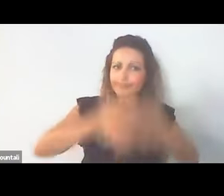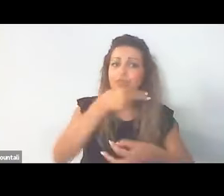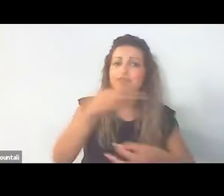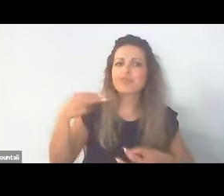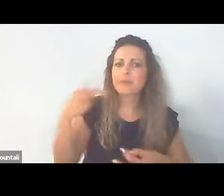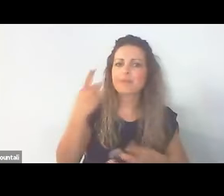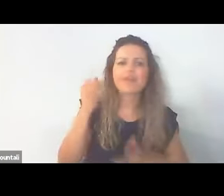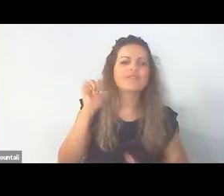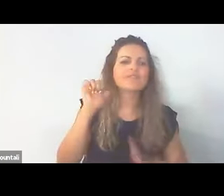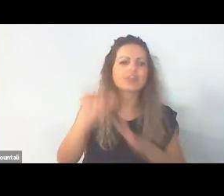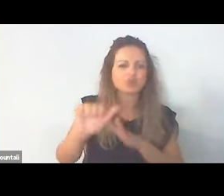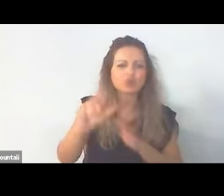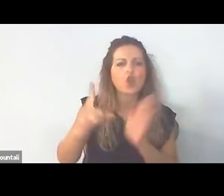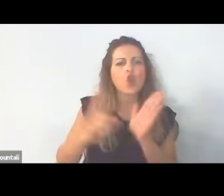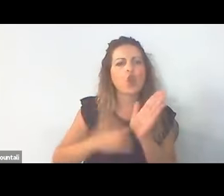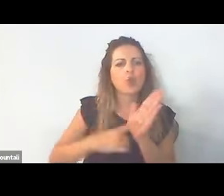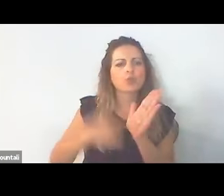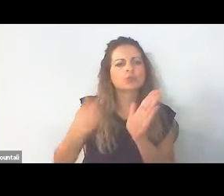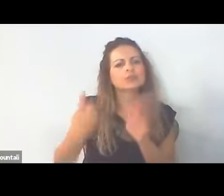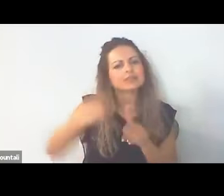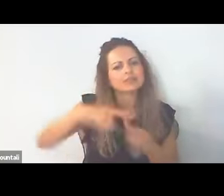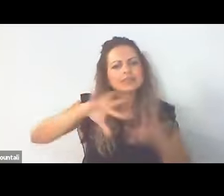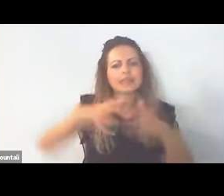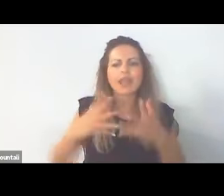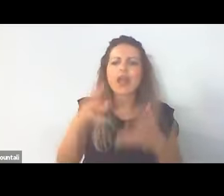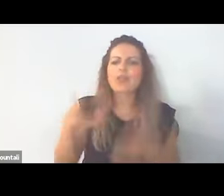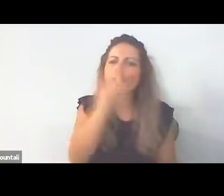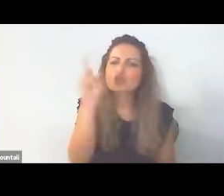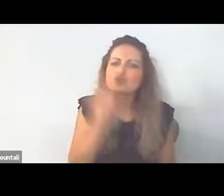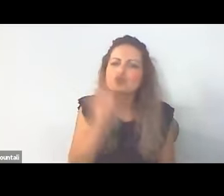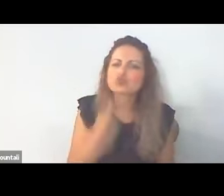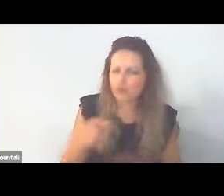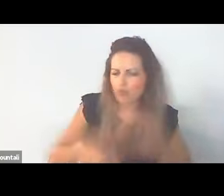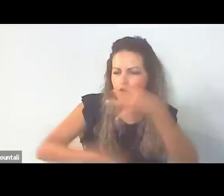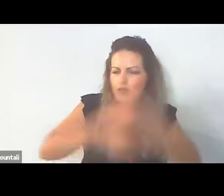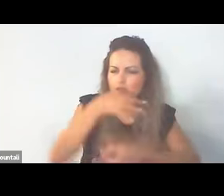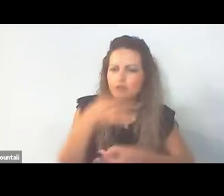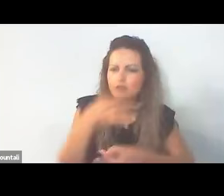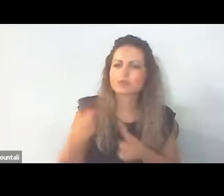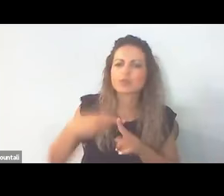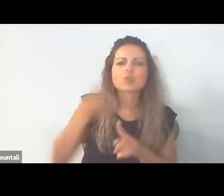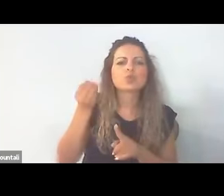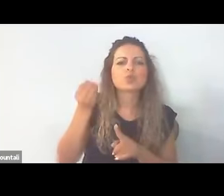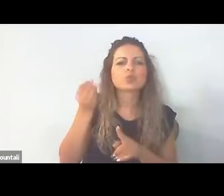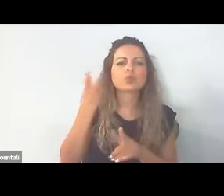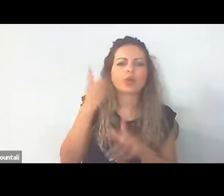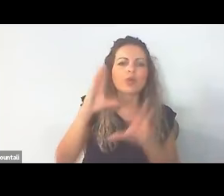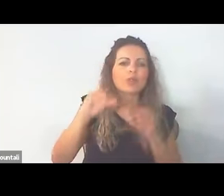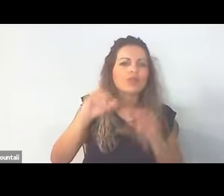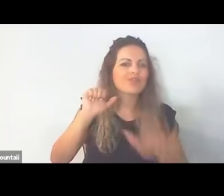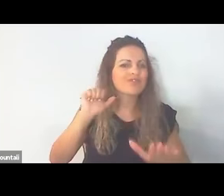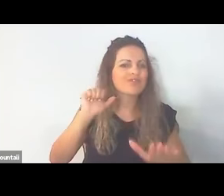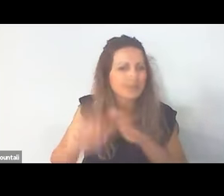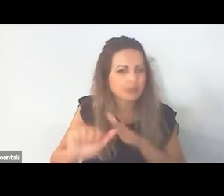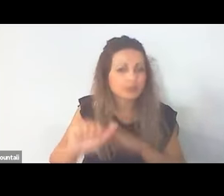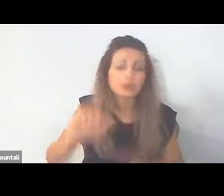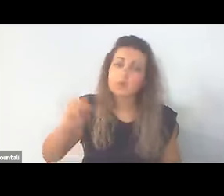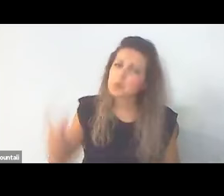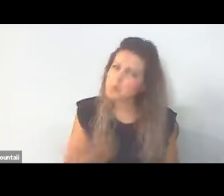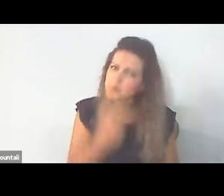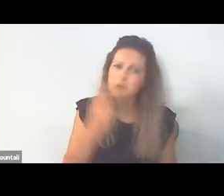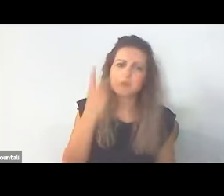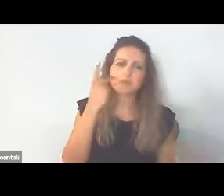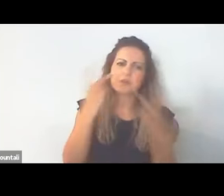νόμων στην ίδια την καθημερινότητά μας και την κουλτούρα του βιασμού που πάρα πολύ συχνά συναντάμε